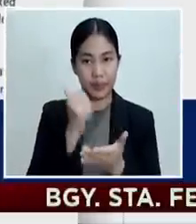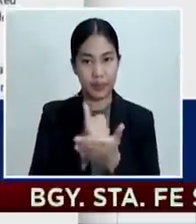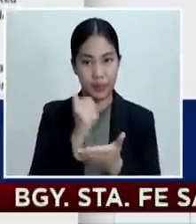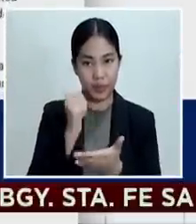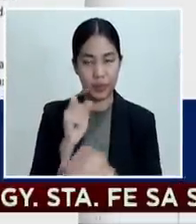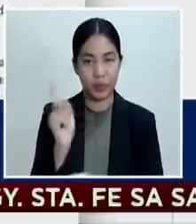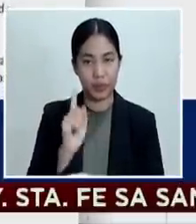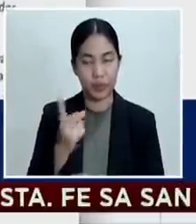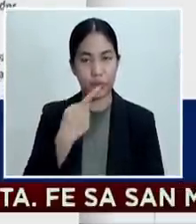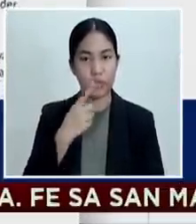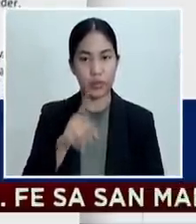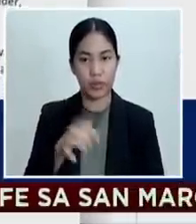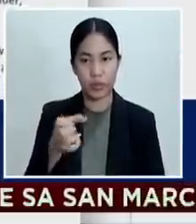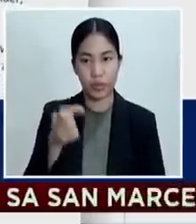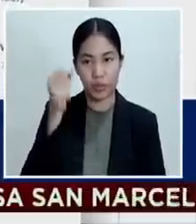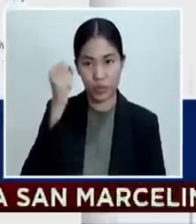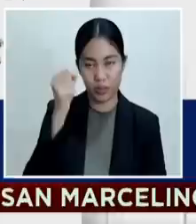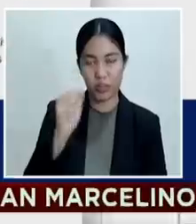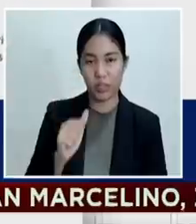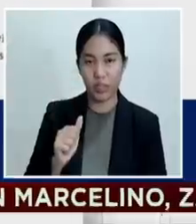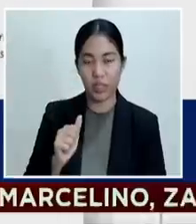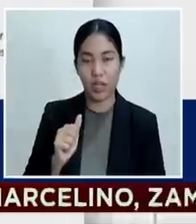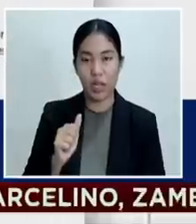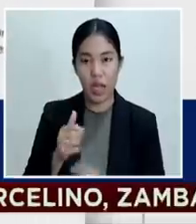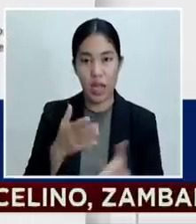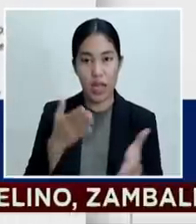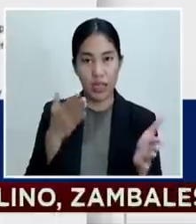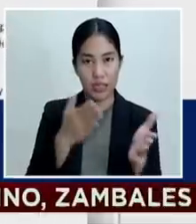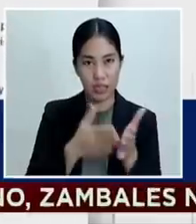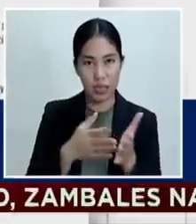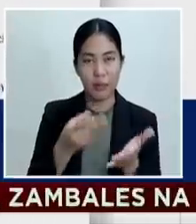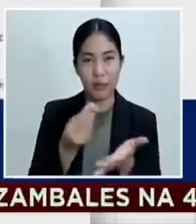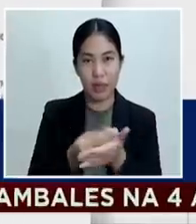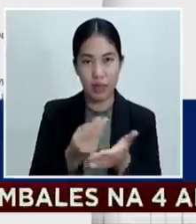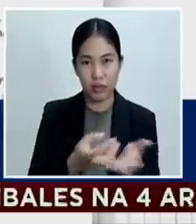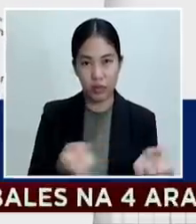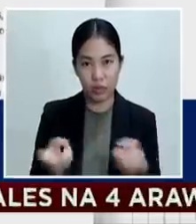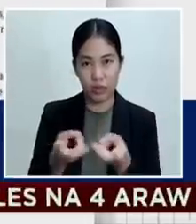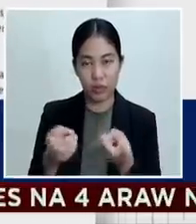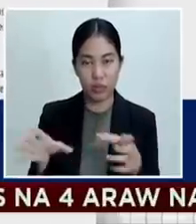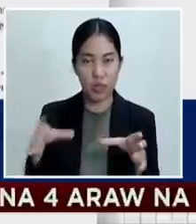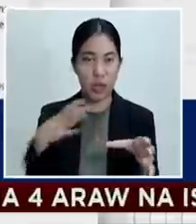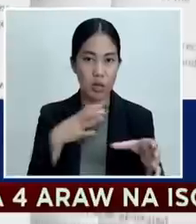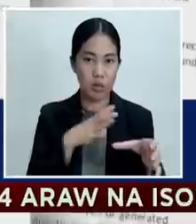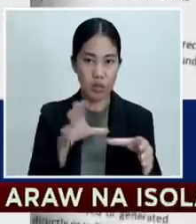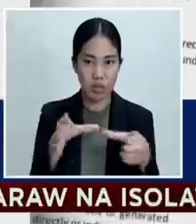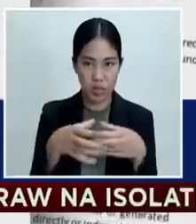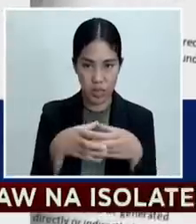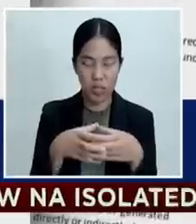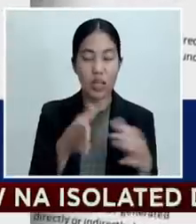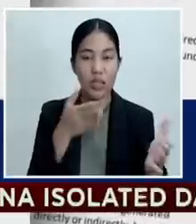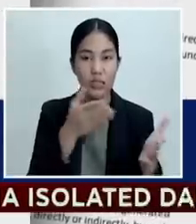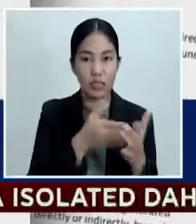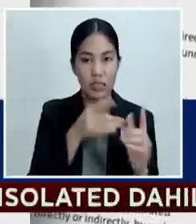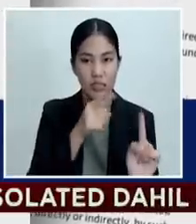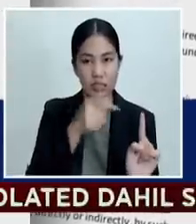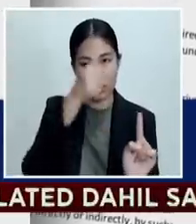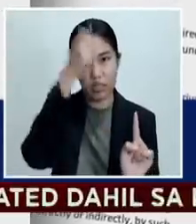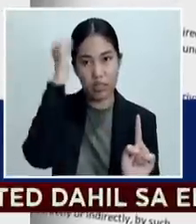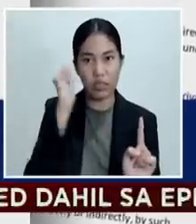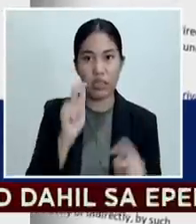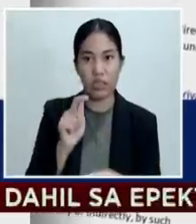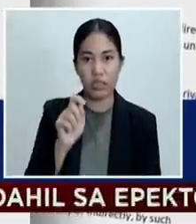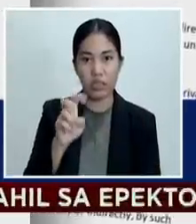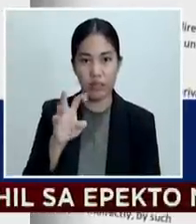ni Anti-Money Laundering Council Secretariat Executive Director Matthew David laban kinasuspendidong Congressman Arnolfo Teves Jr.,